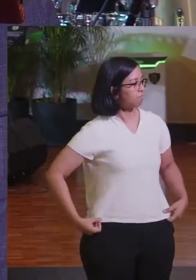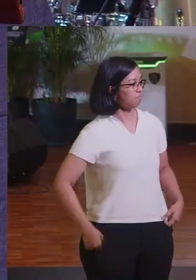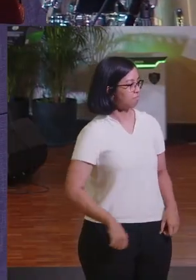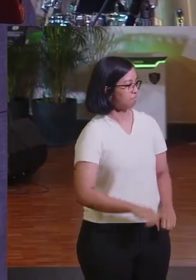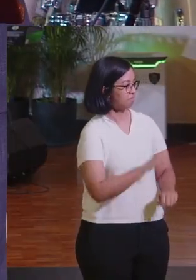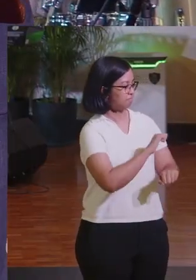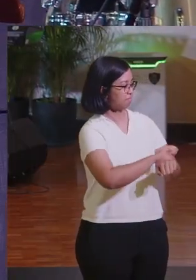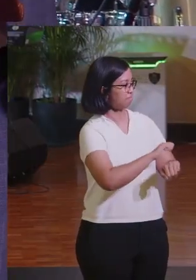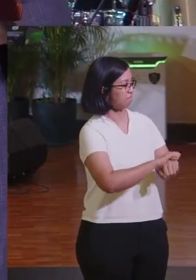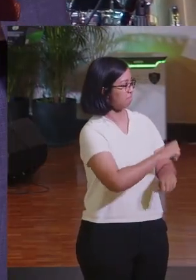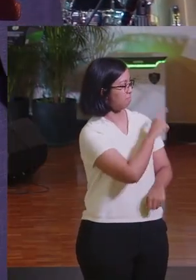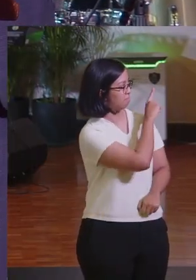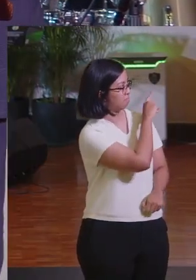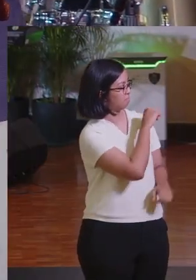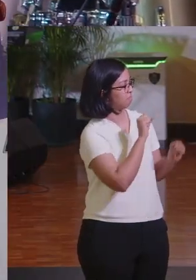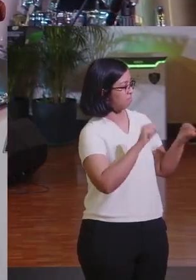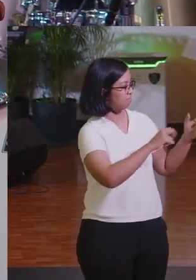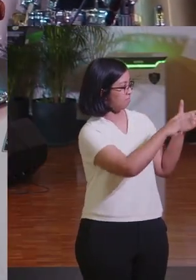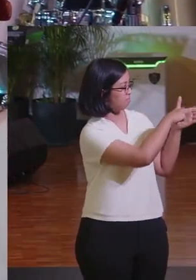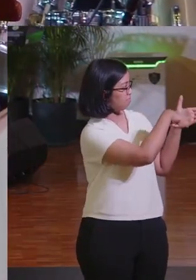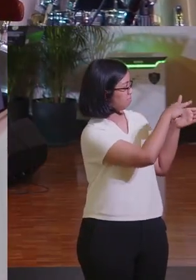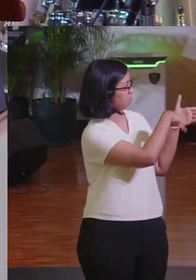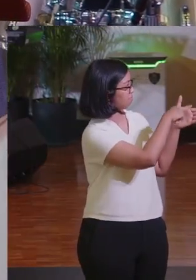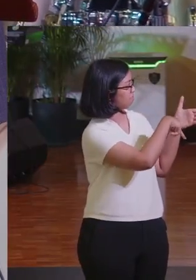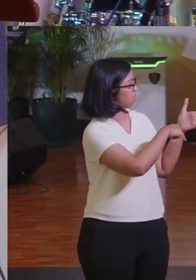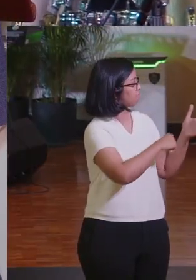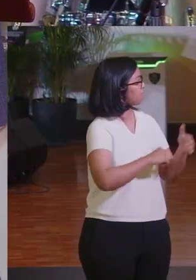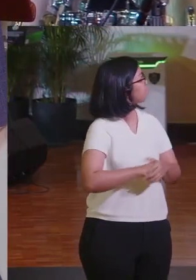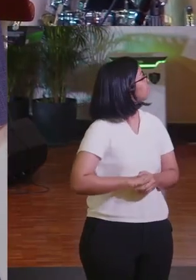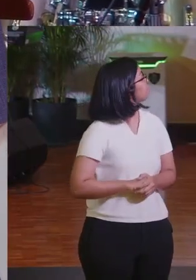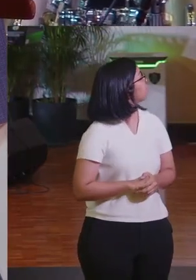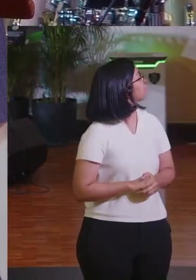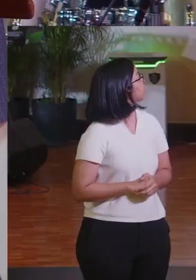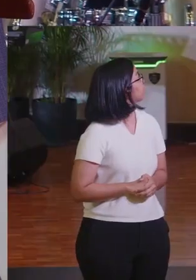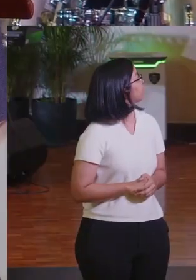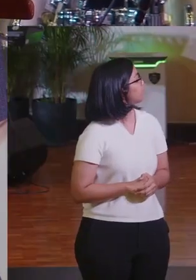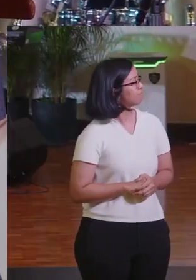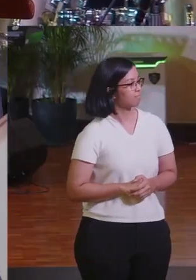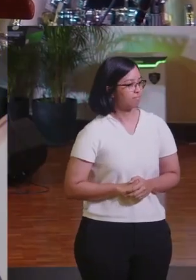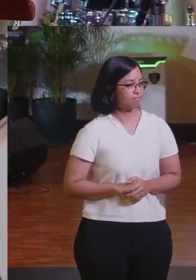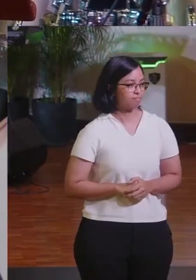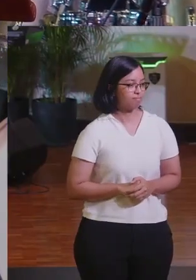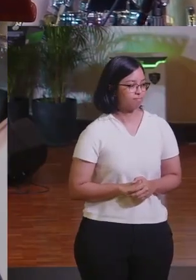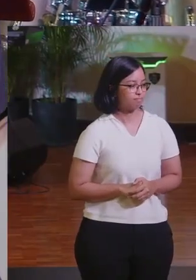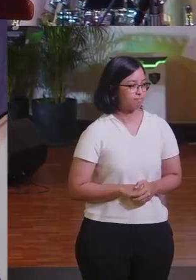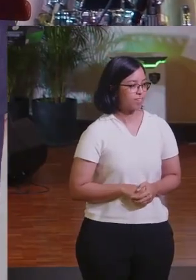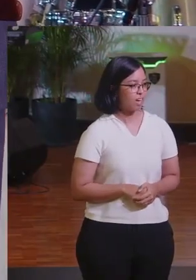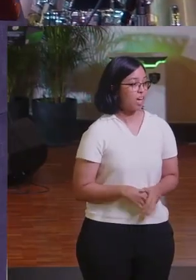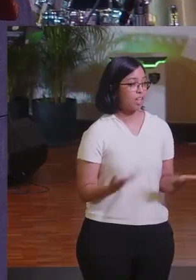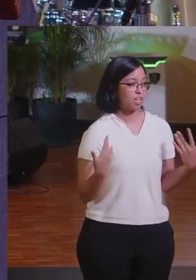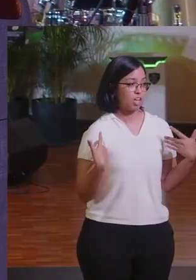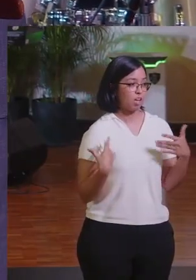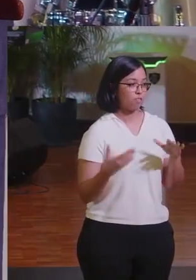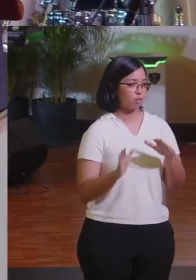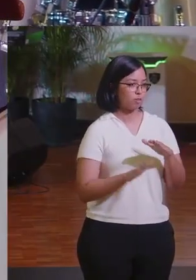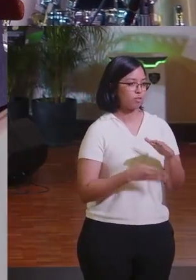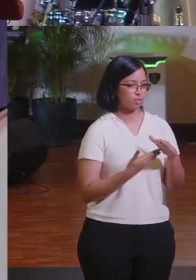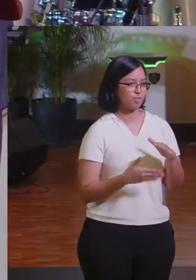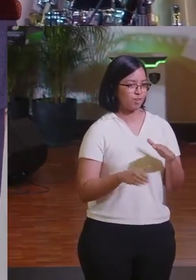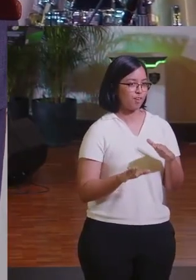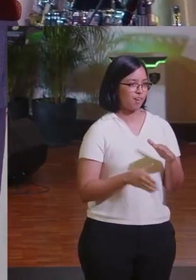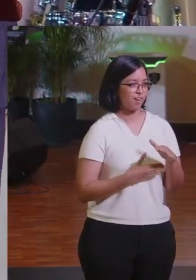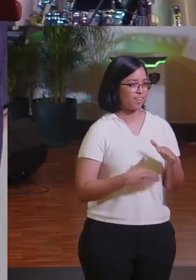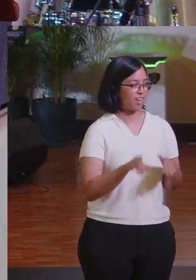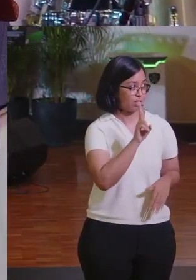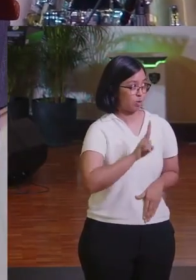po, makikita nyo. Familiar tayo dyan kasi may awit yan di ba? Where can I flee from your spirit, di ba? Huwag nyo natin kantahin,